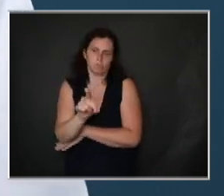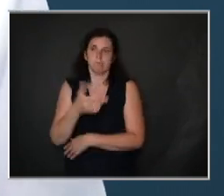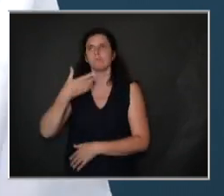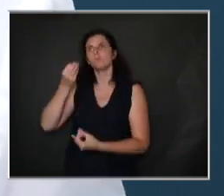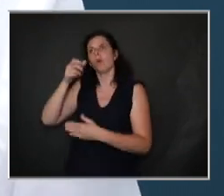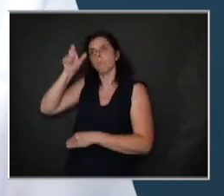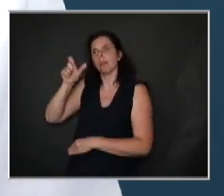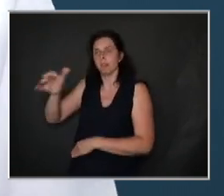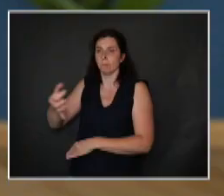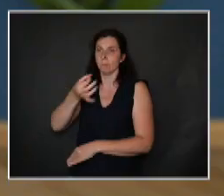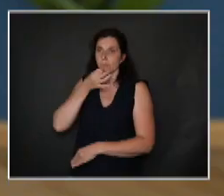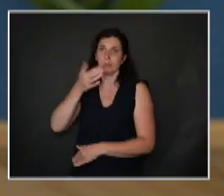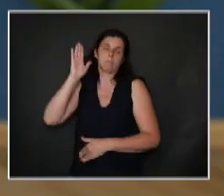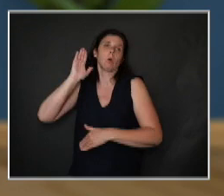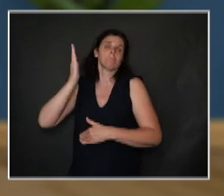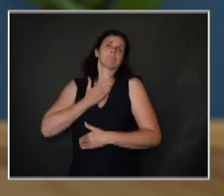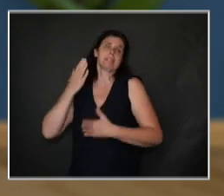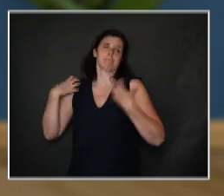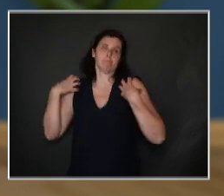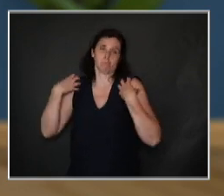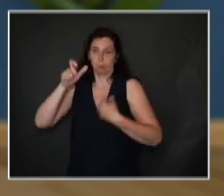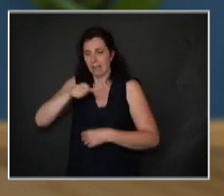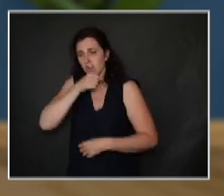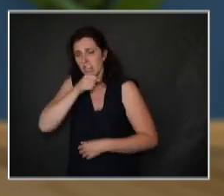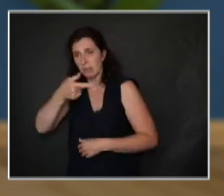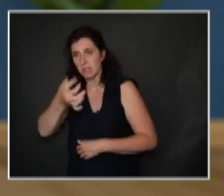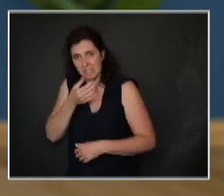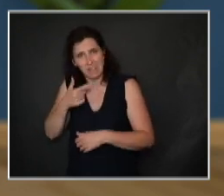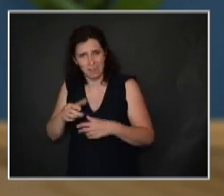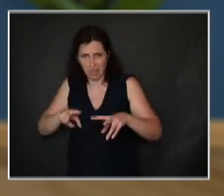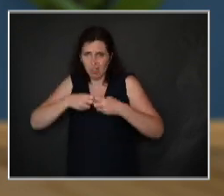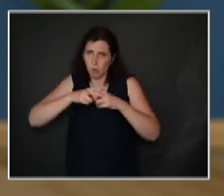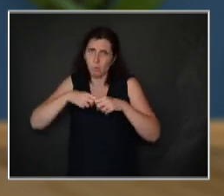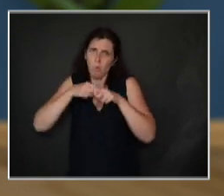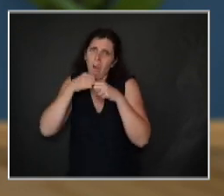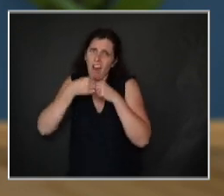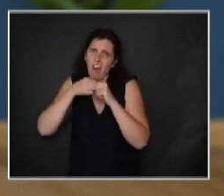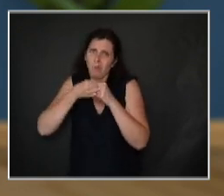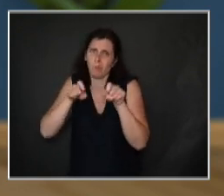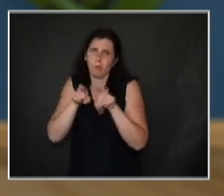disent toujours, puisque je suis rhumatologue, moi je vois des personnes âgées, « oui mais docteur, moi j'ai aussi de l'arthrose dans les genoux ». Donc ça